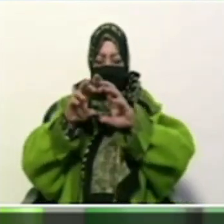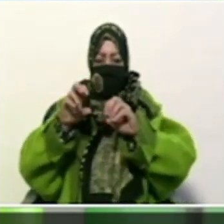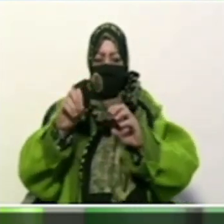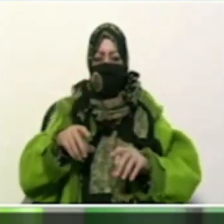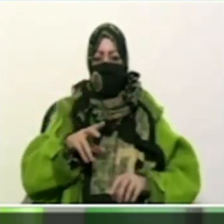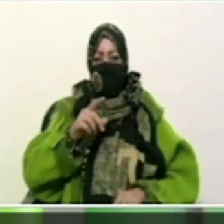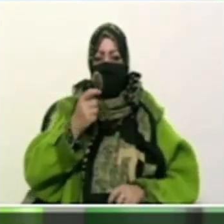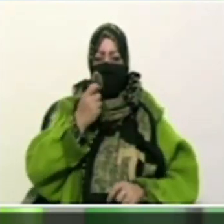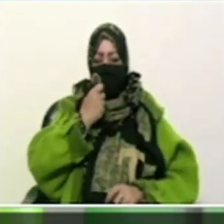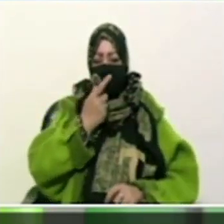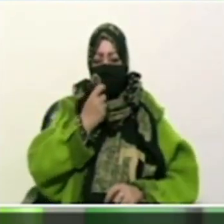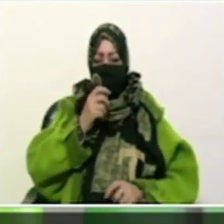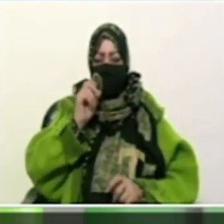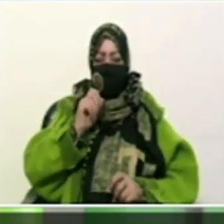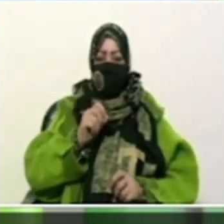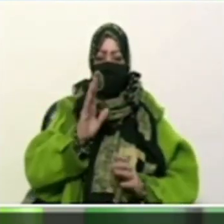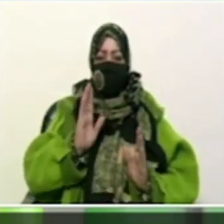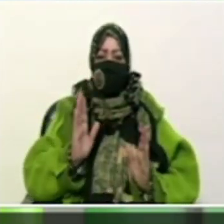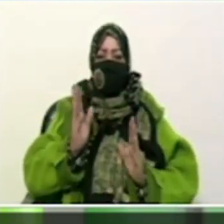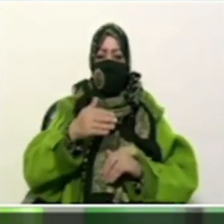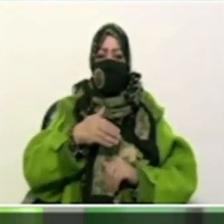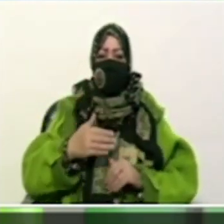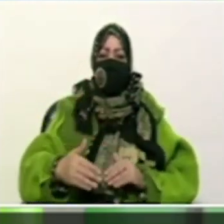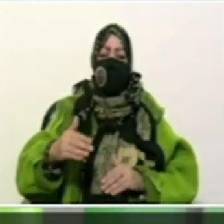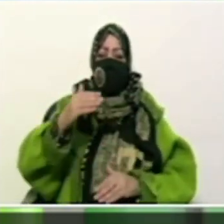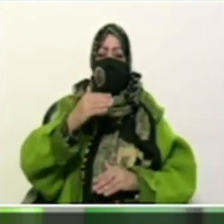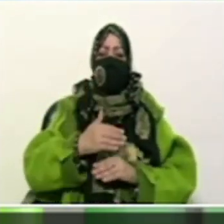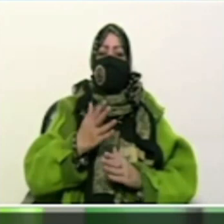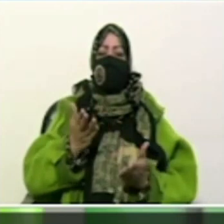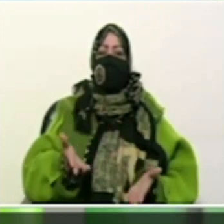تفضل بارك الله فيك يا شيخنا